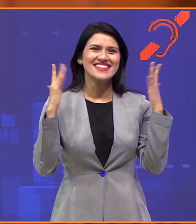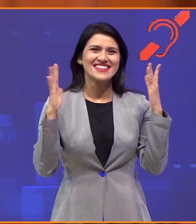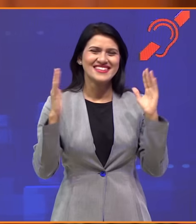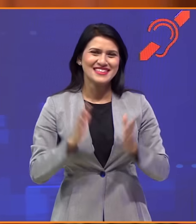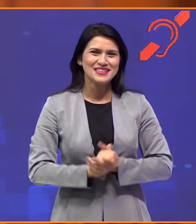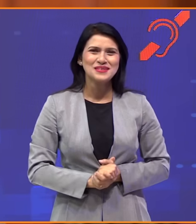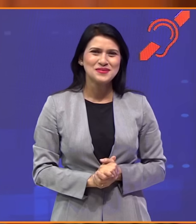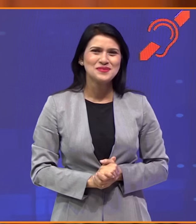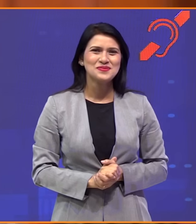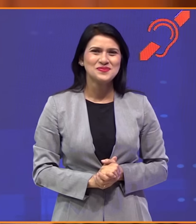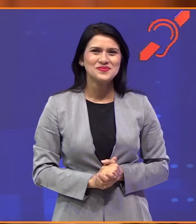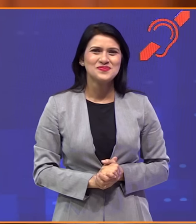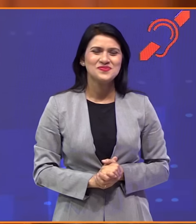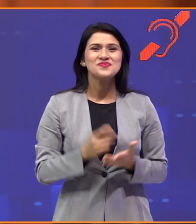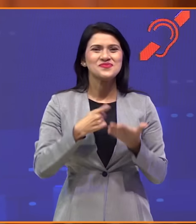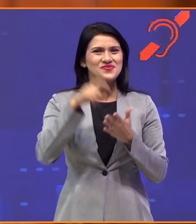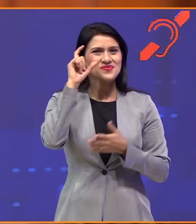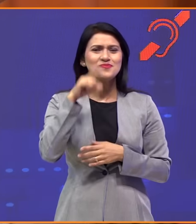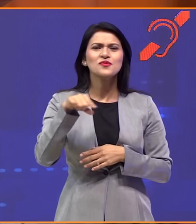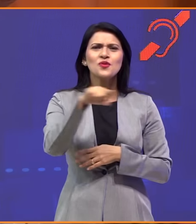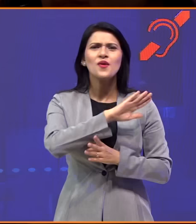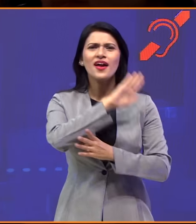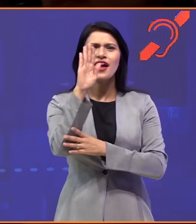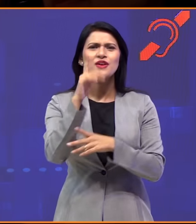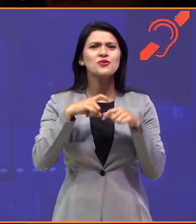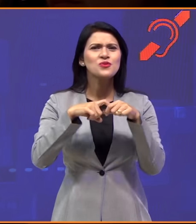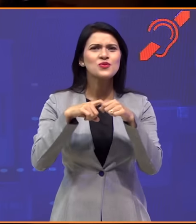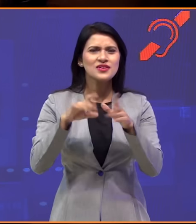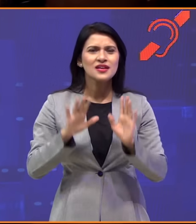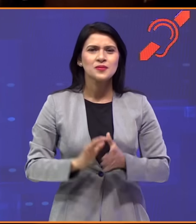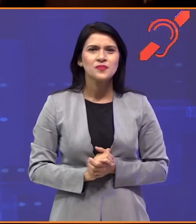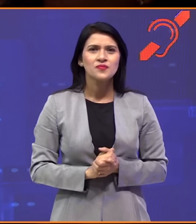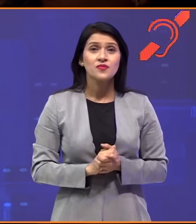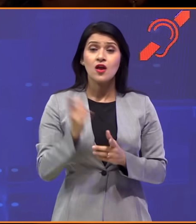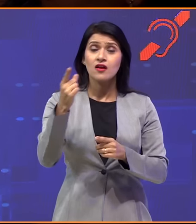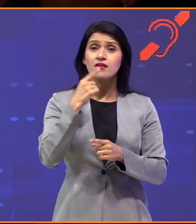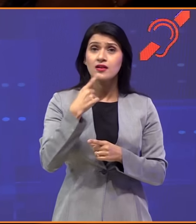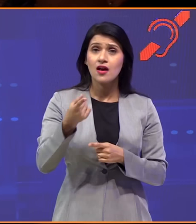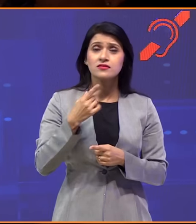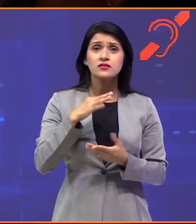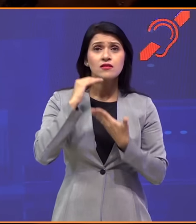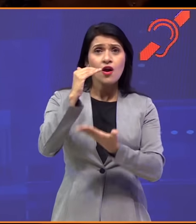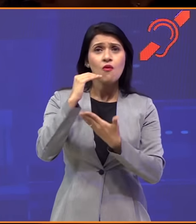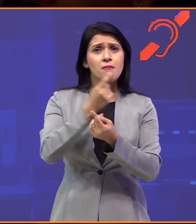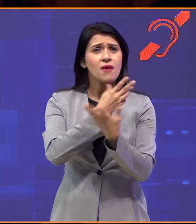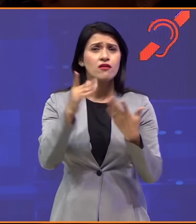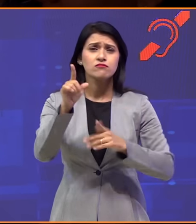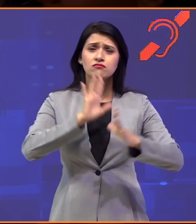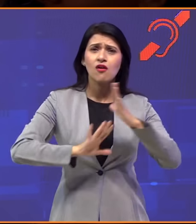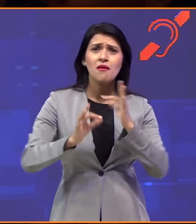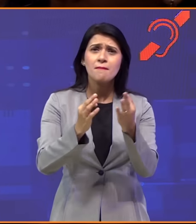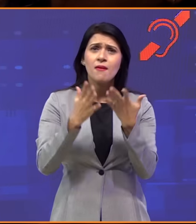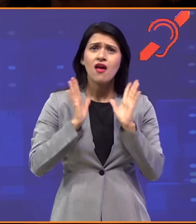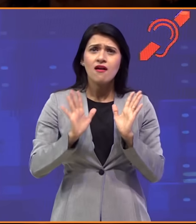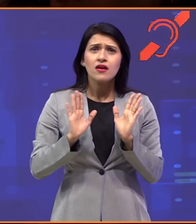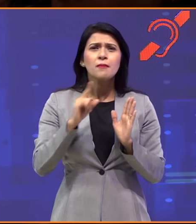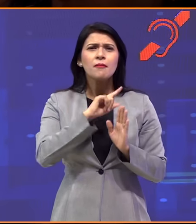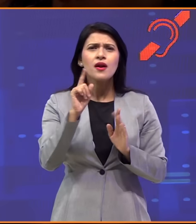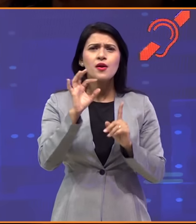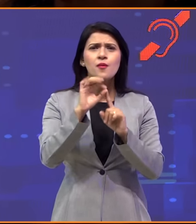होगा जनता कुछ और सवाल ले लेते हैं जी आपको बहुत सारे अवार्ड्स मिले हैं जनता आपके अभिनय की दीवानी है लेकिन आपने किसी बड़े